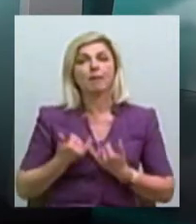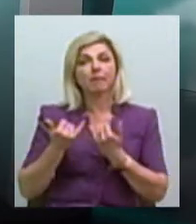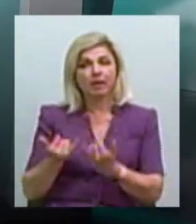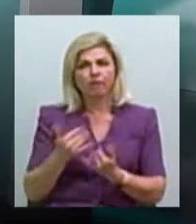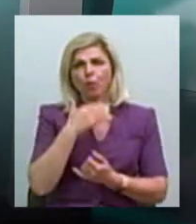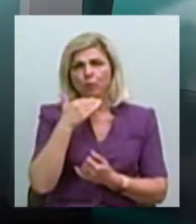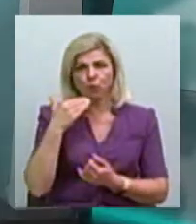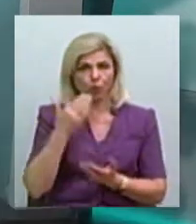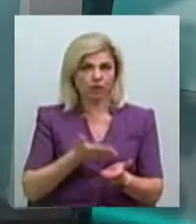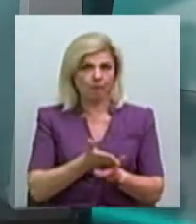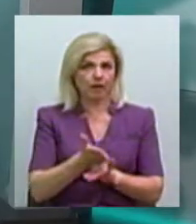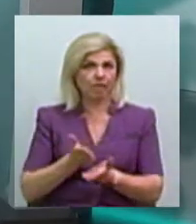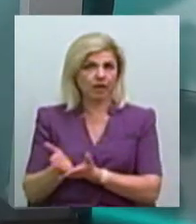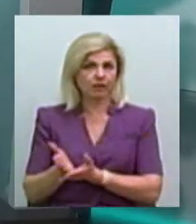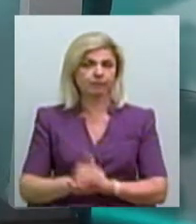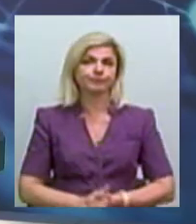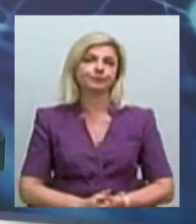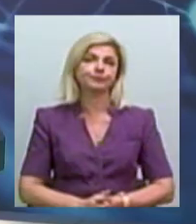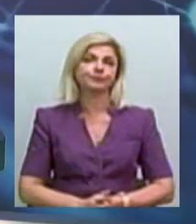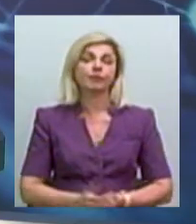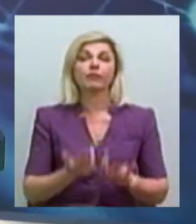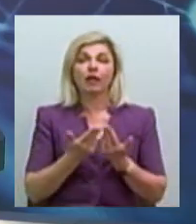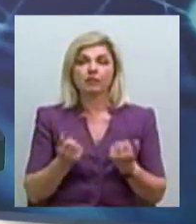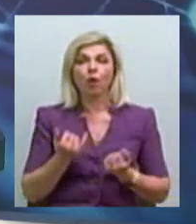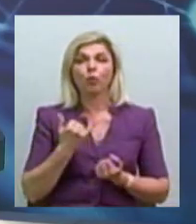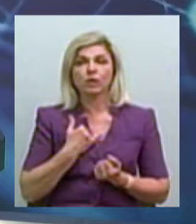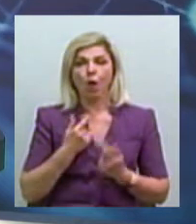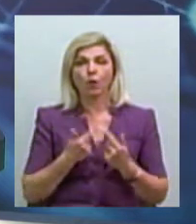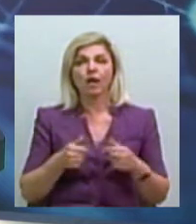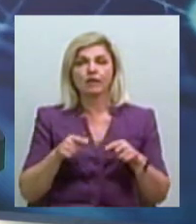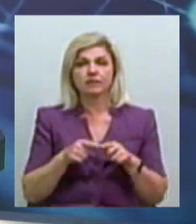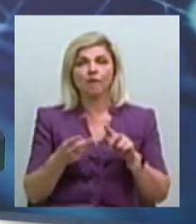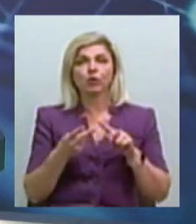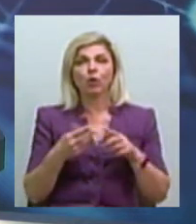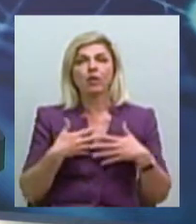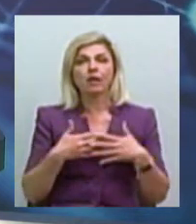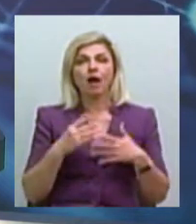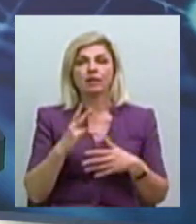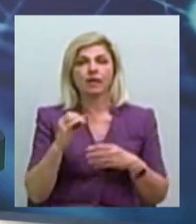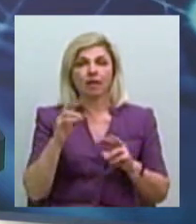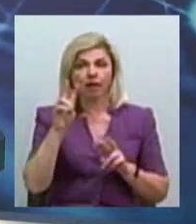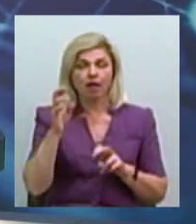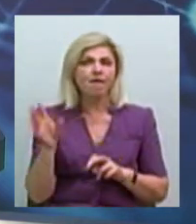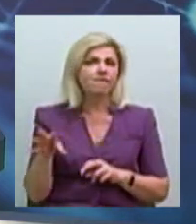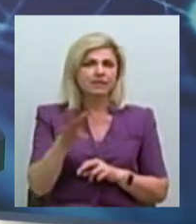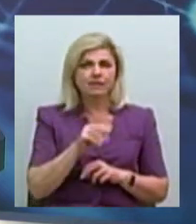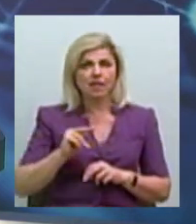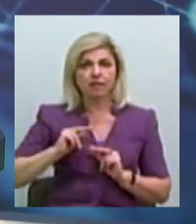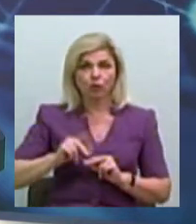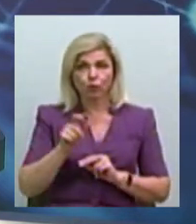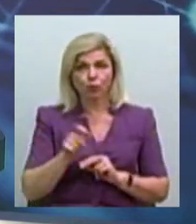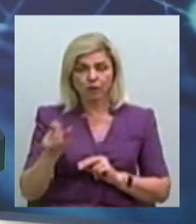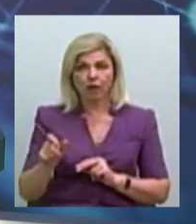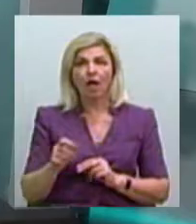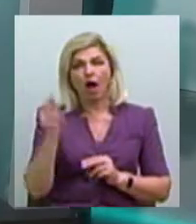массу направлений. Анатолий. Вот у нас в организации, во втором дыхании, сейчас все сотрудники проходят обучение. У нас много волонтеров,